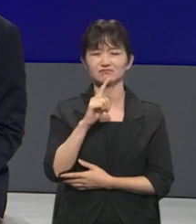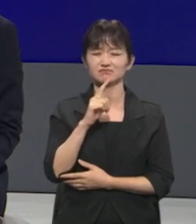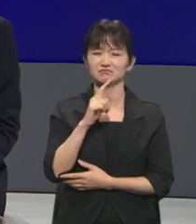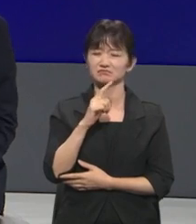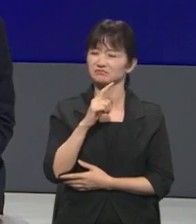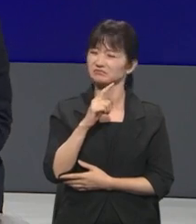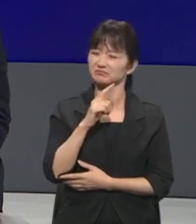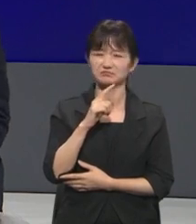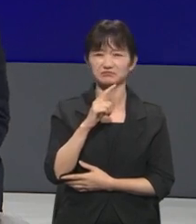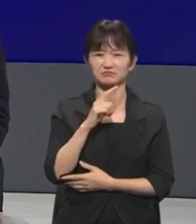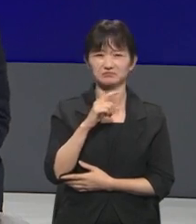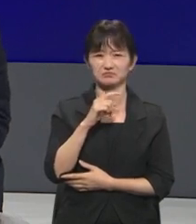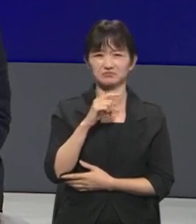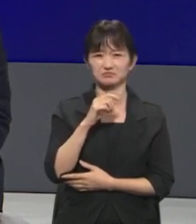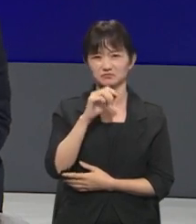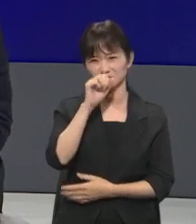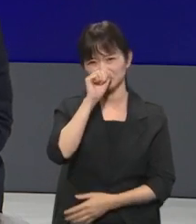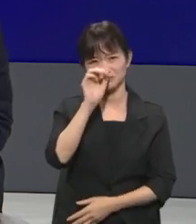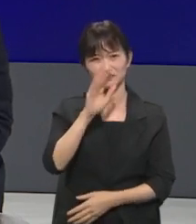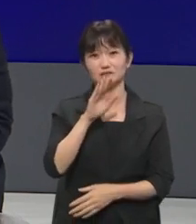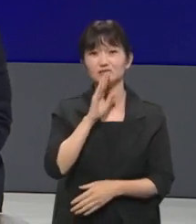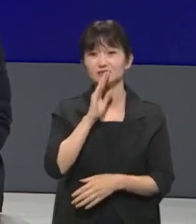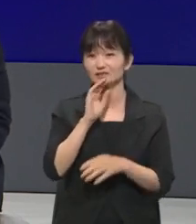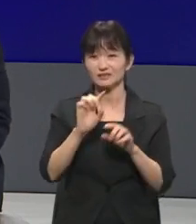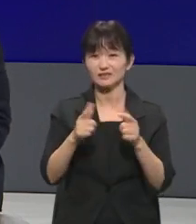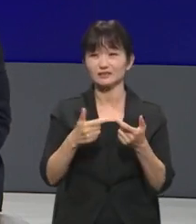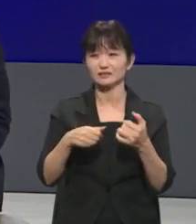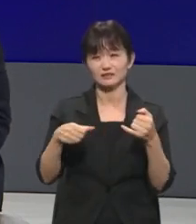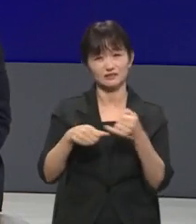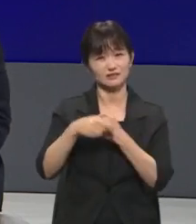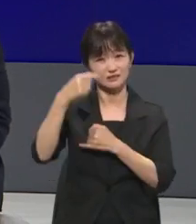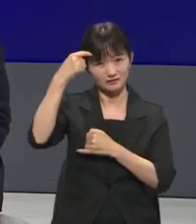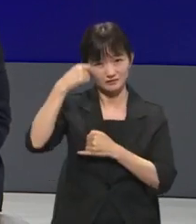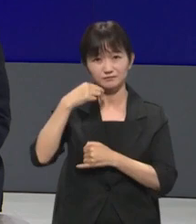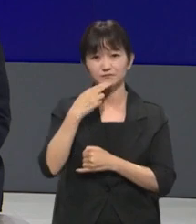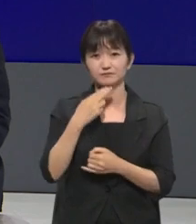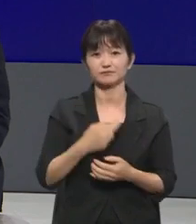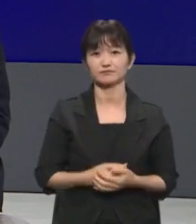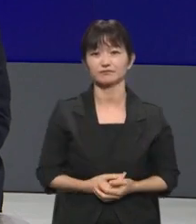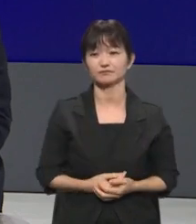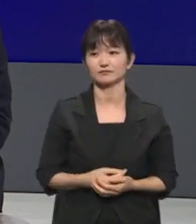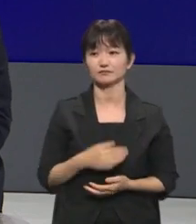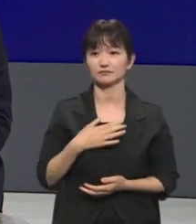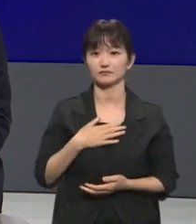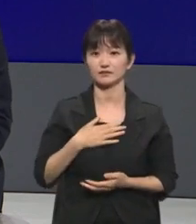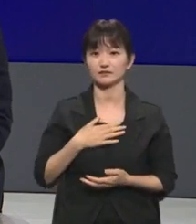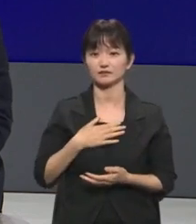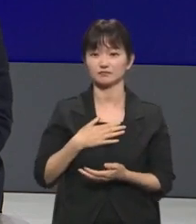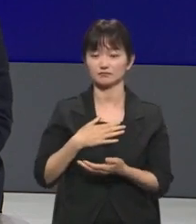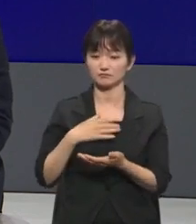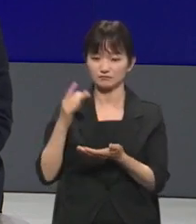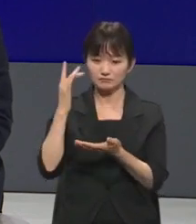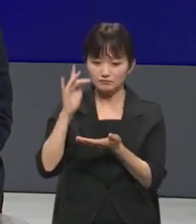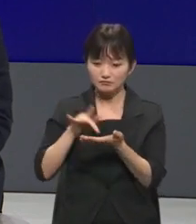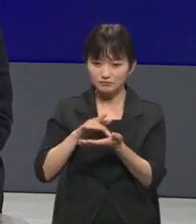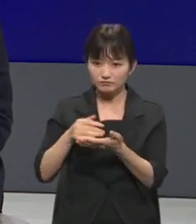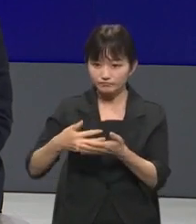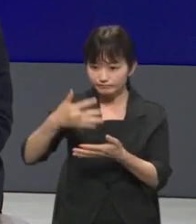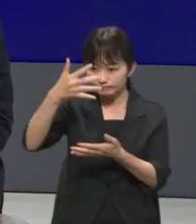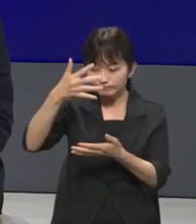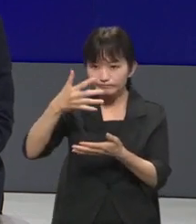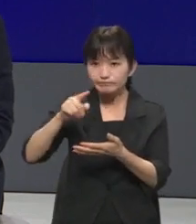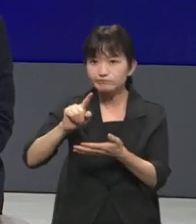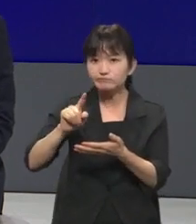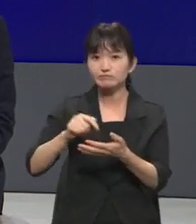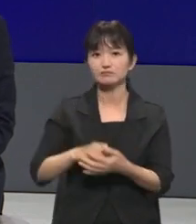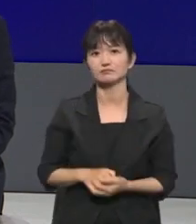진짜 같지가 않아요. 네. 연애하는 느낌이 안 들잖아요. 아무래도 이게 저도 이제 사용을 해보면서 느낀 건데 아까 사진 얘기 나왔었잖아요. 네. 이제